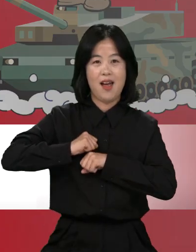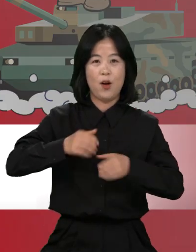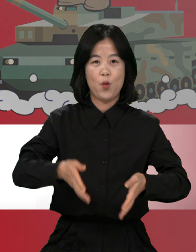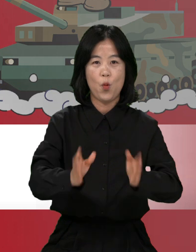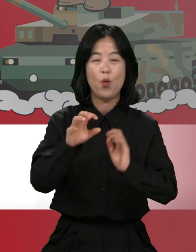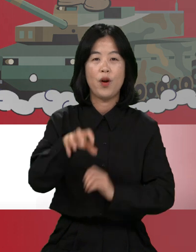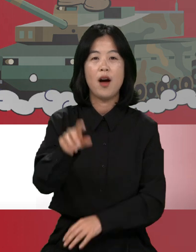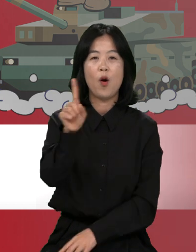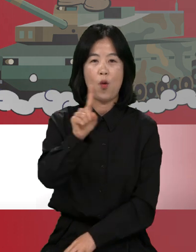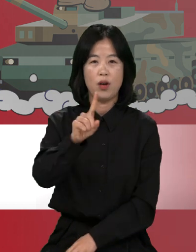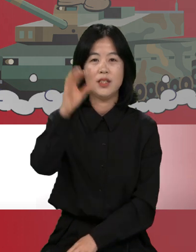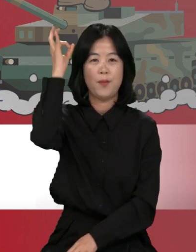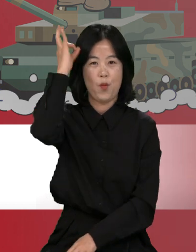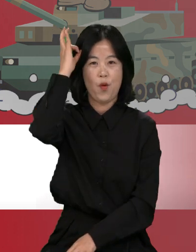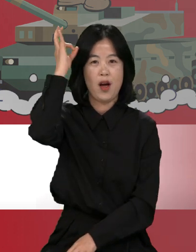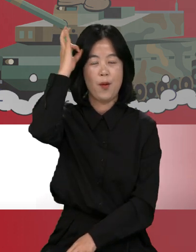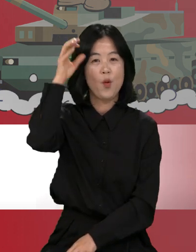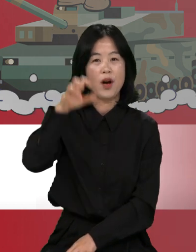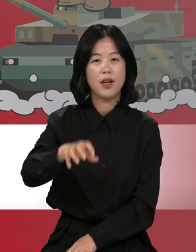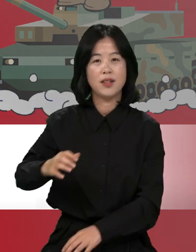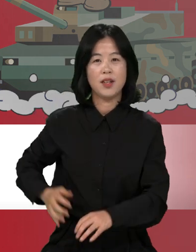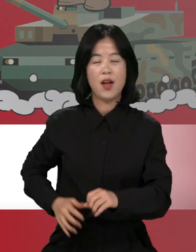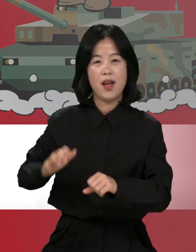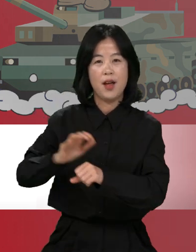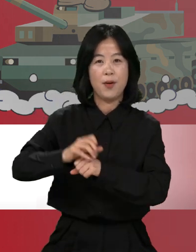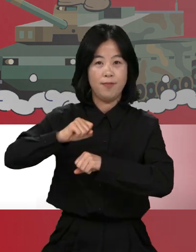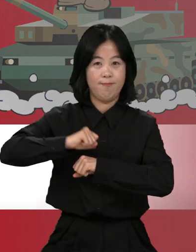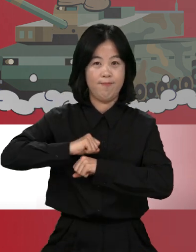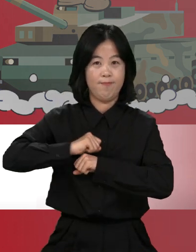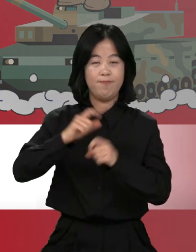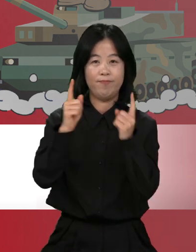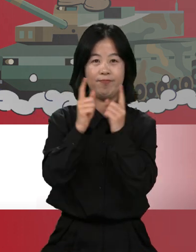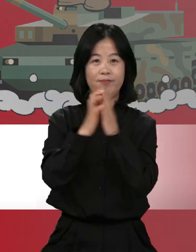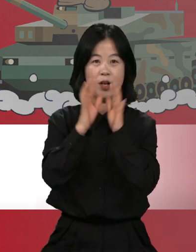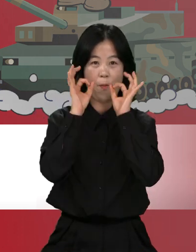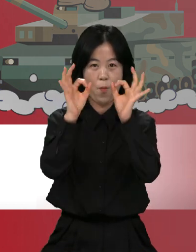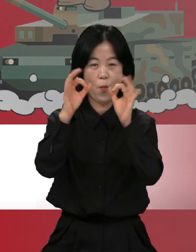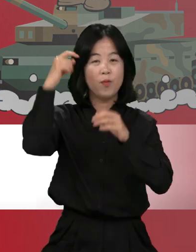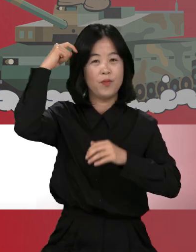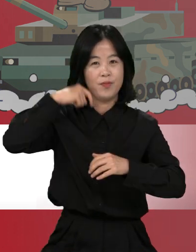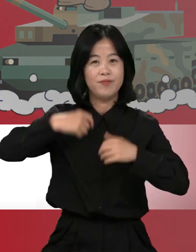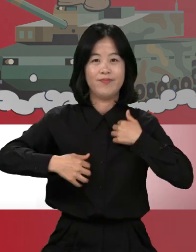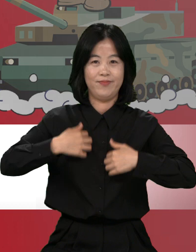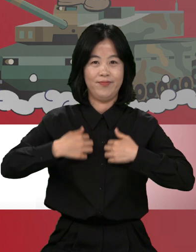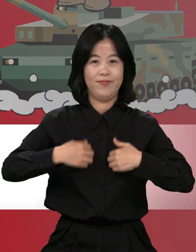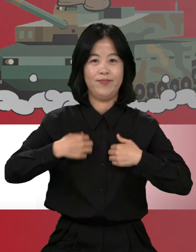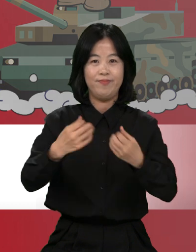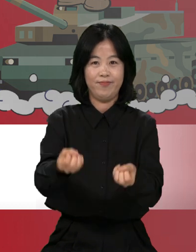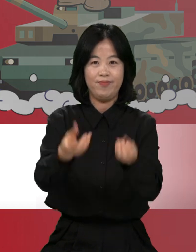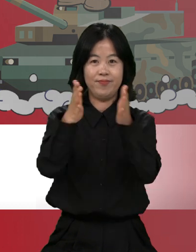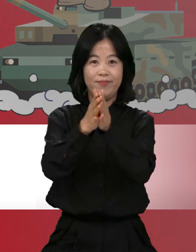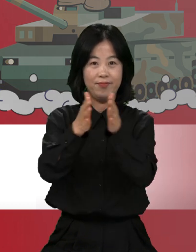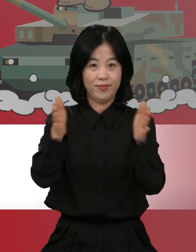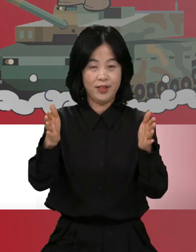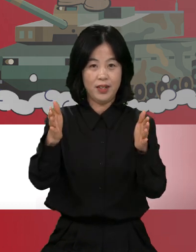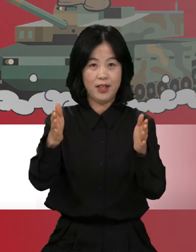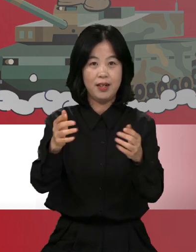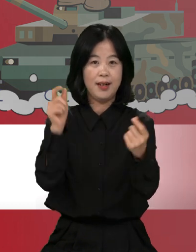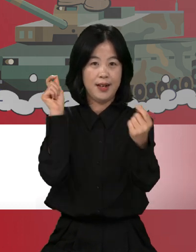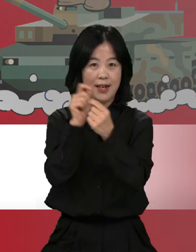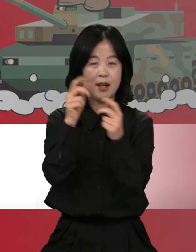네, 해병대의 고향 포항에서 해병대의 기상과 정신을 제대로 느낄 수 있는 축제가 열립니다.